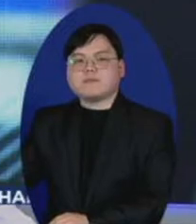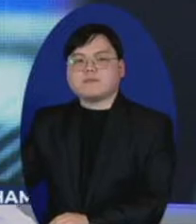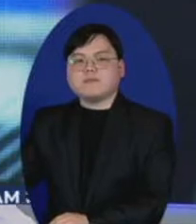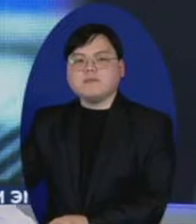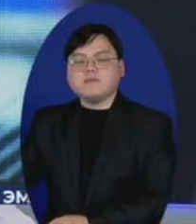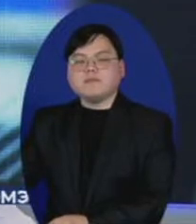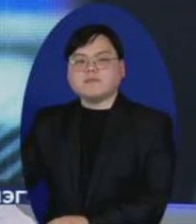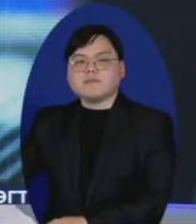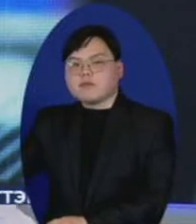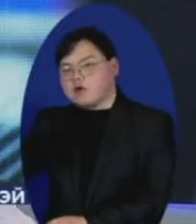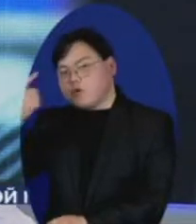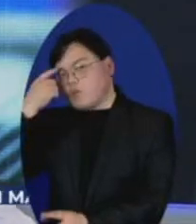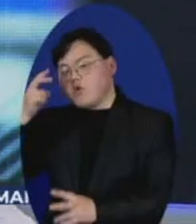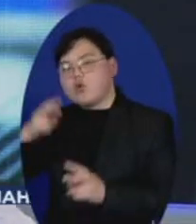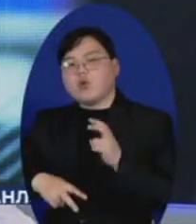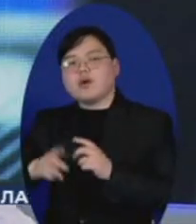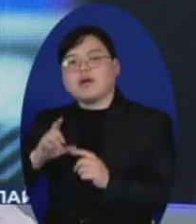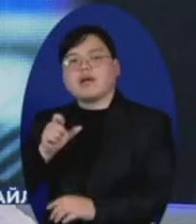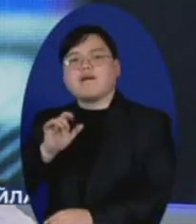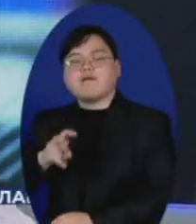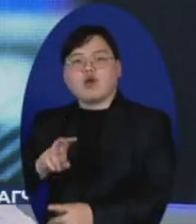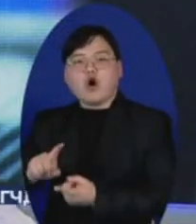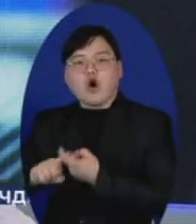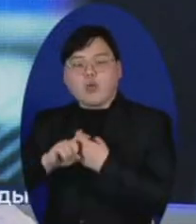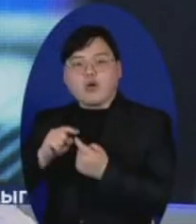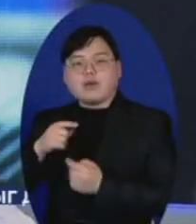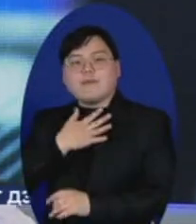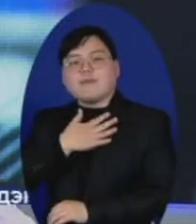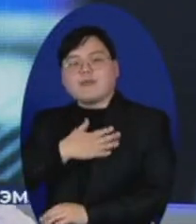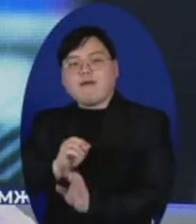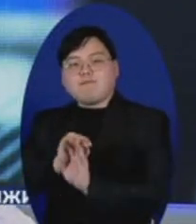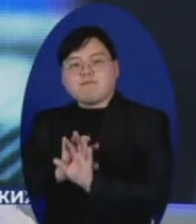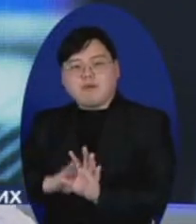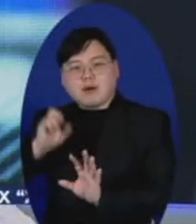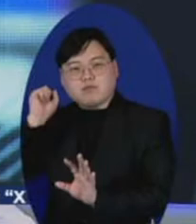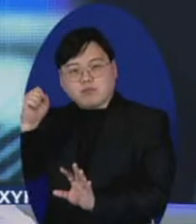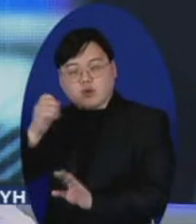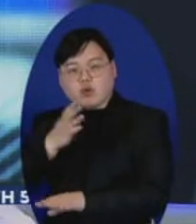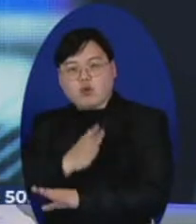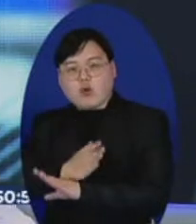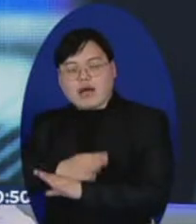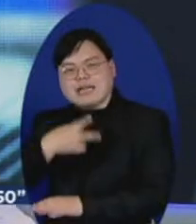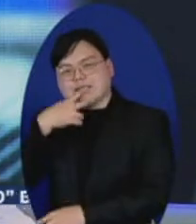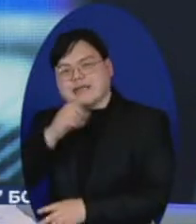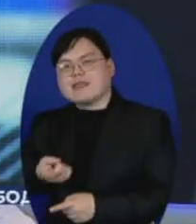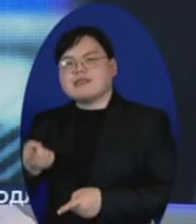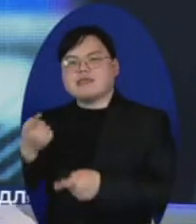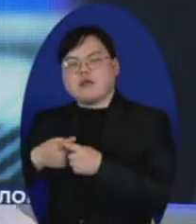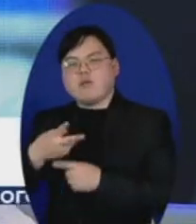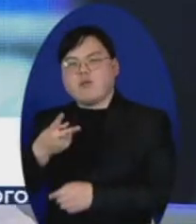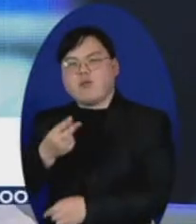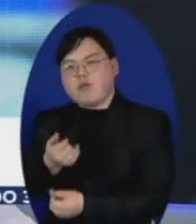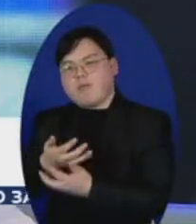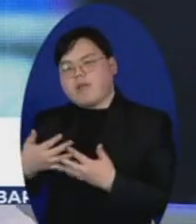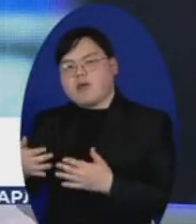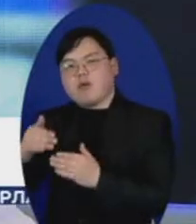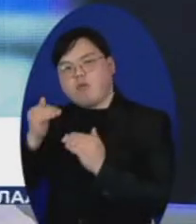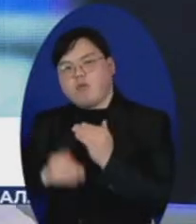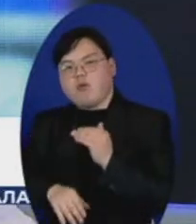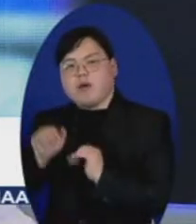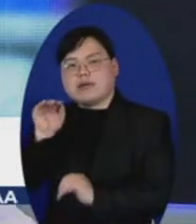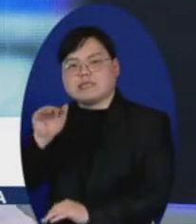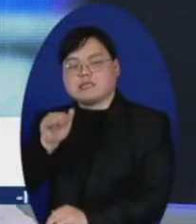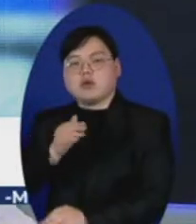Монголын үйлдвэрчний хэвлийн холбооноос өнөөдөр 50 жигсаалт хийлээ. Үнийн өсөлтийг бууруулахад цалин хөлсийг нэмэх саналтыг засгийн газар улсын хурлаар хүргүүлсэн